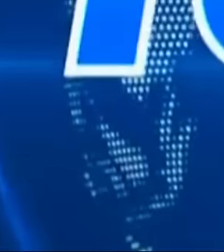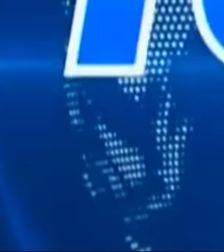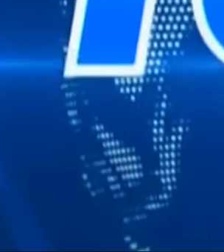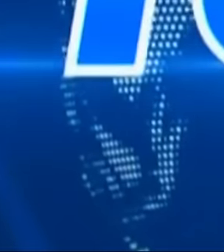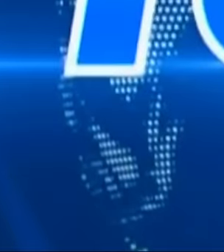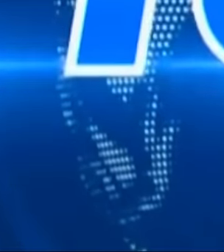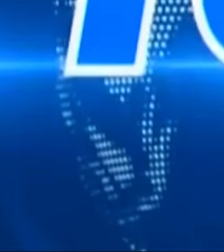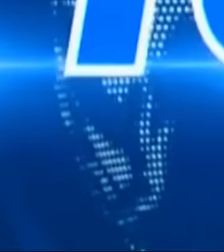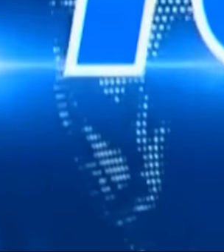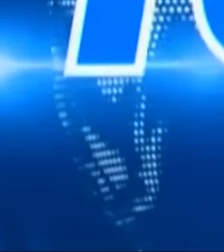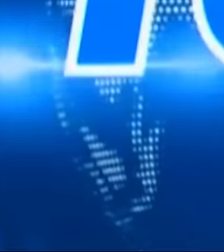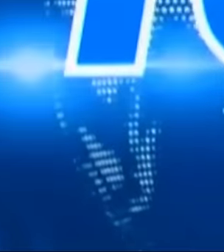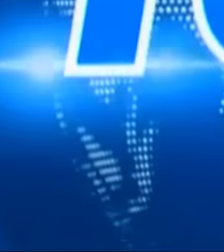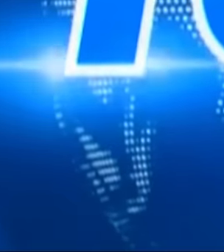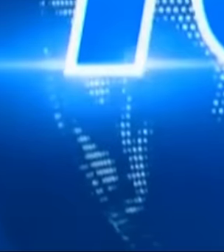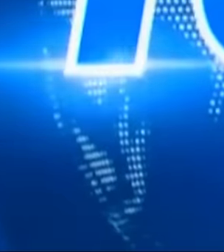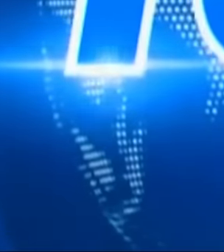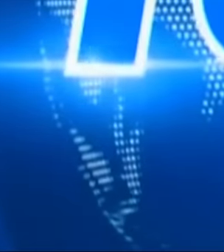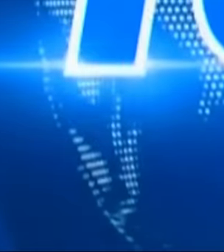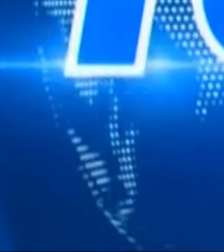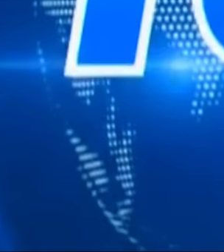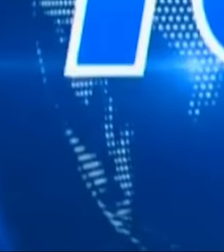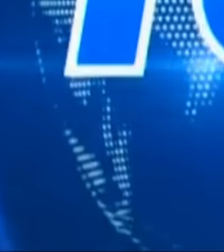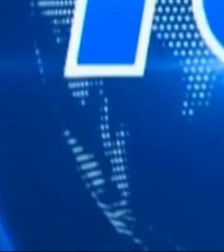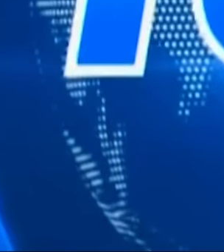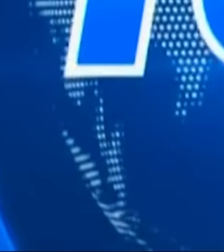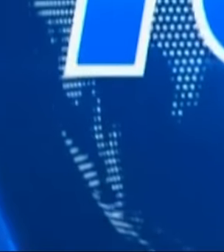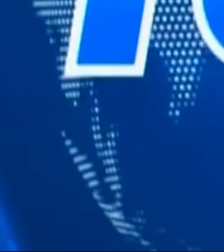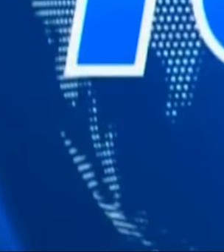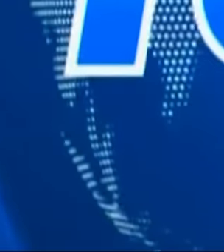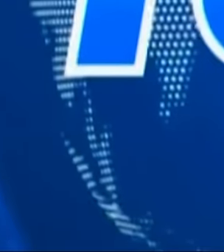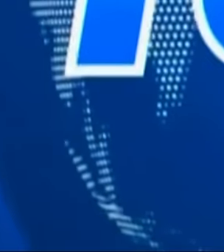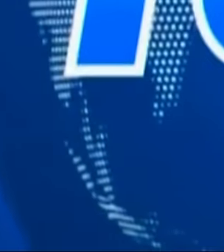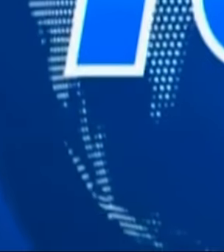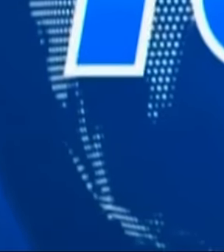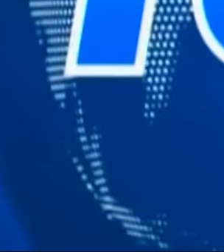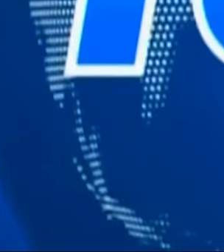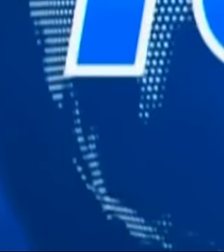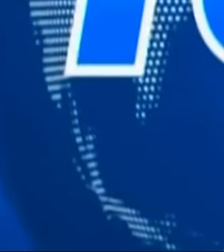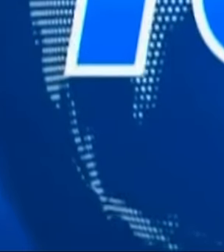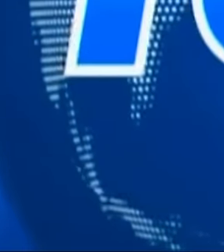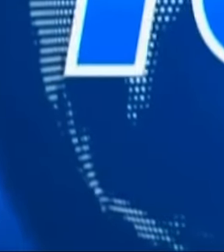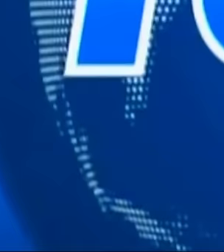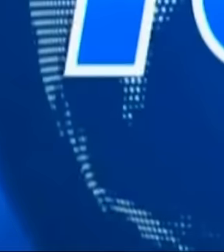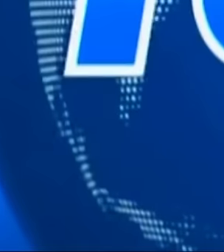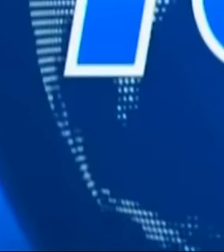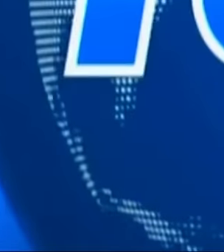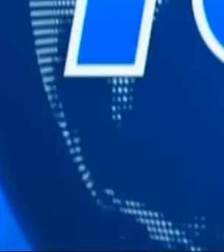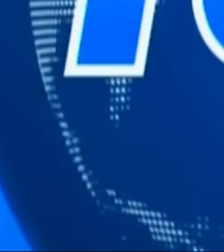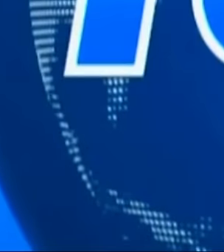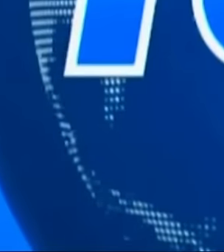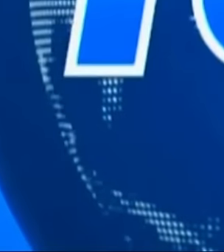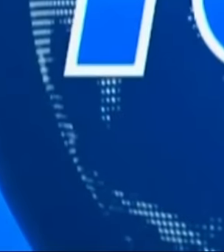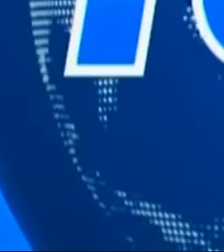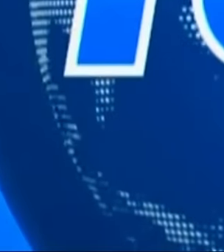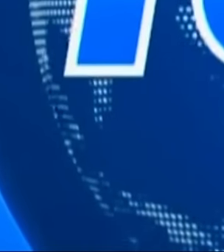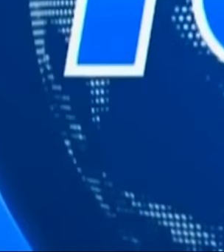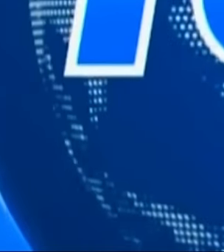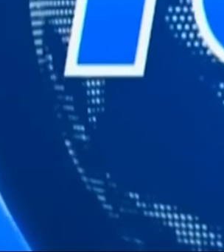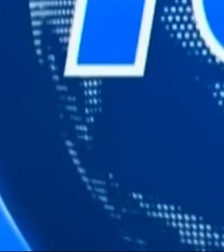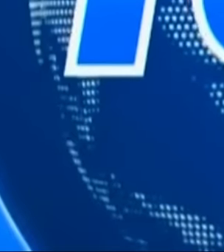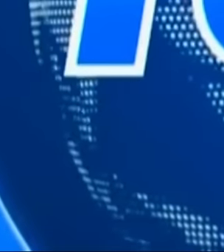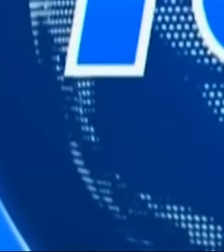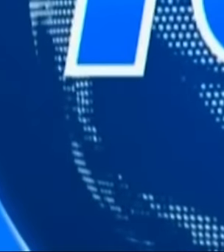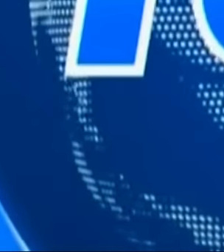premier partenaire au développement de la République démocratique du Congo et dans la gestion de la crise humanitaire, les commissaires européens chargés de la